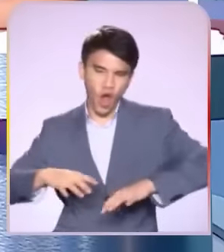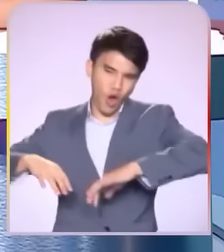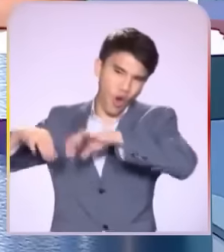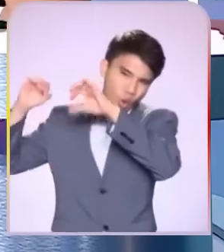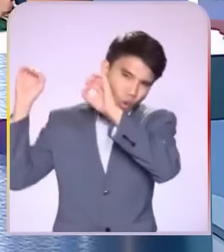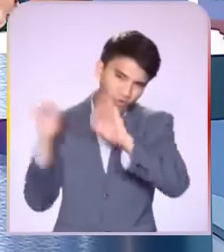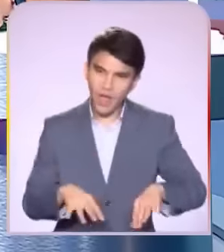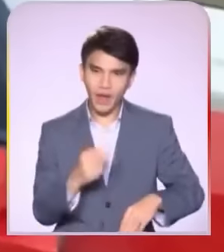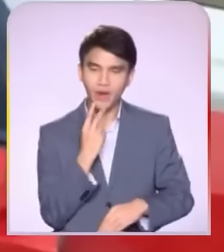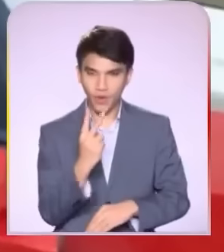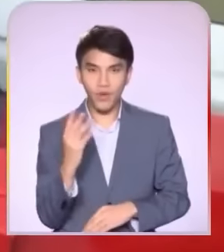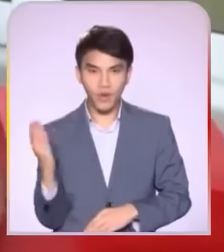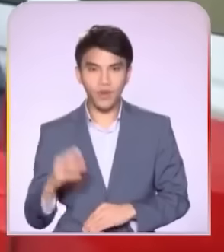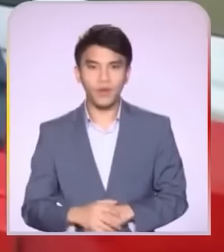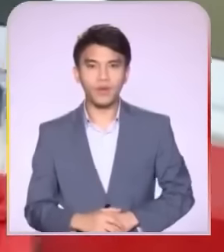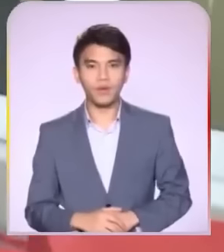อ่ะไปดูครับ